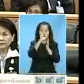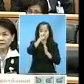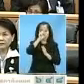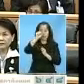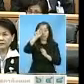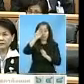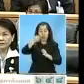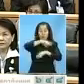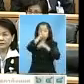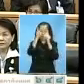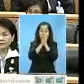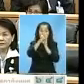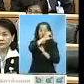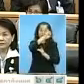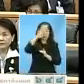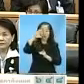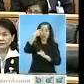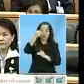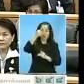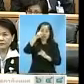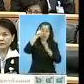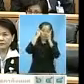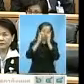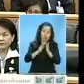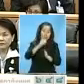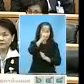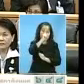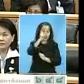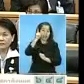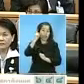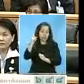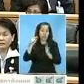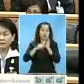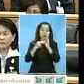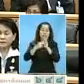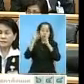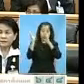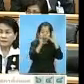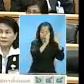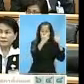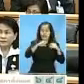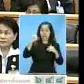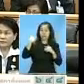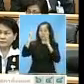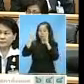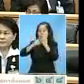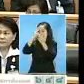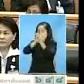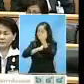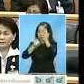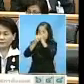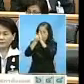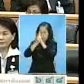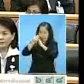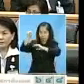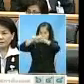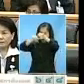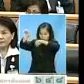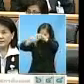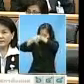ตัวเลขพร้อมกับ111พอดีแล้วหลังจากนั้นเราก็ไปเอาส่วนประกอบจากนักวิชาการซึ่งเห็นชอบตามร่างเดิมครับไปแบ่งสัดส่วน